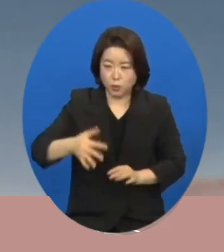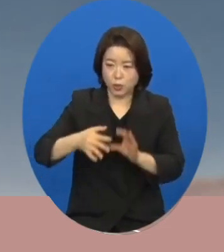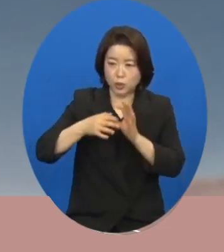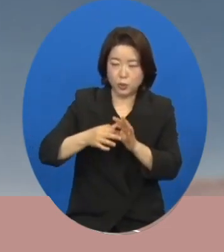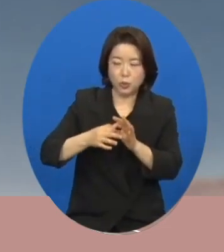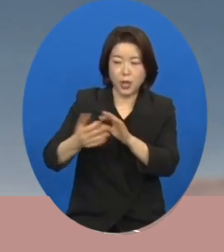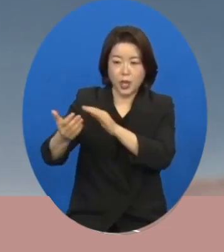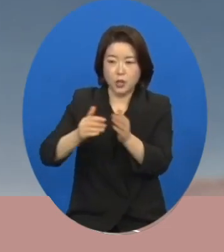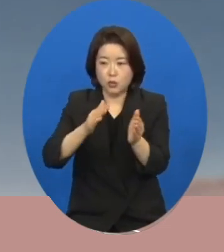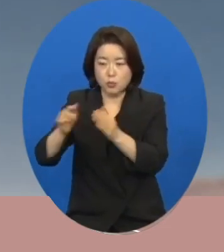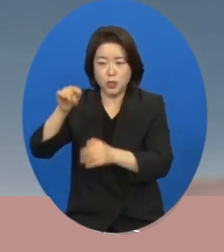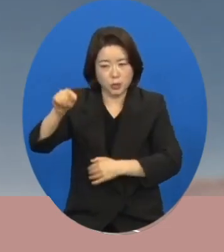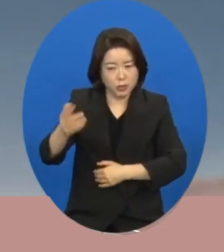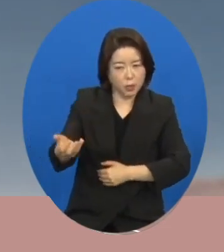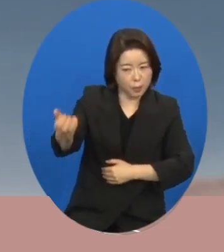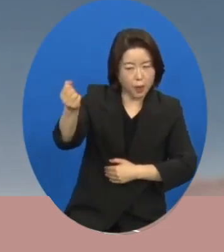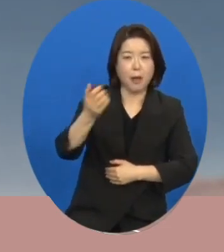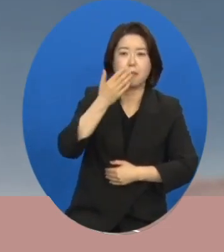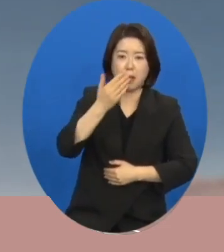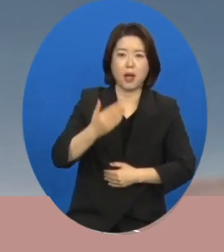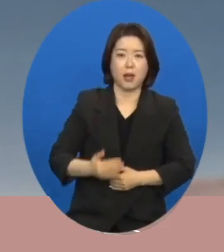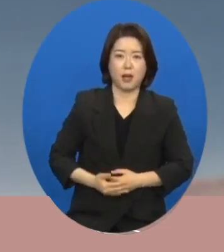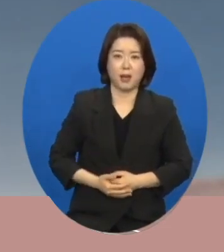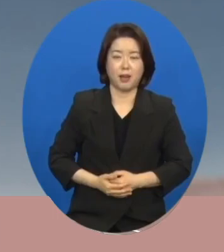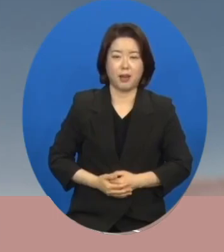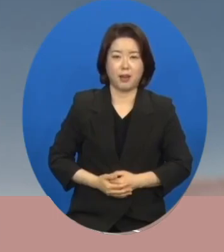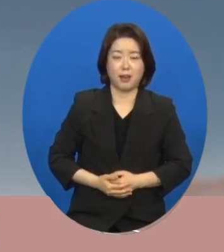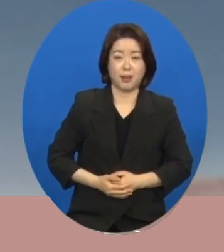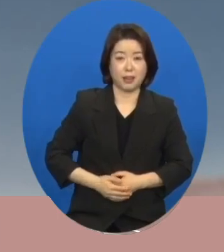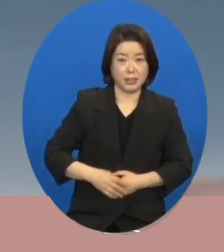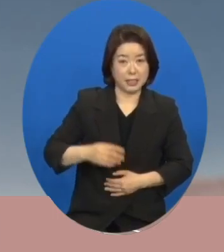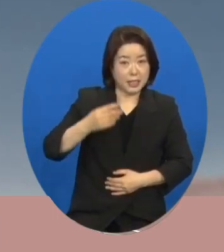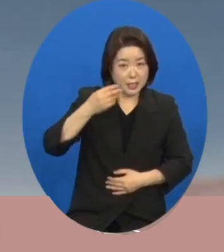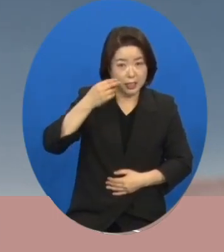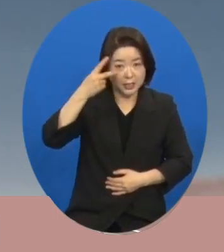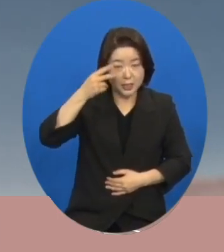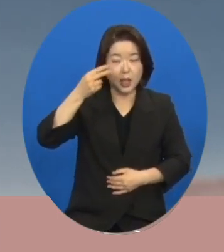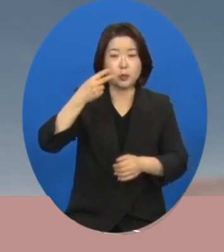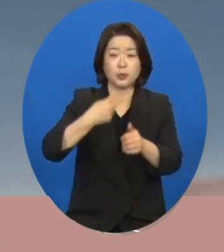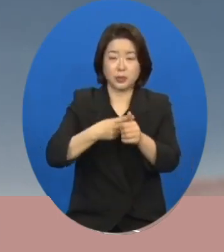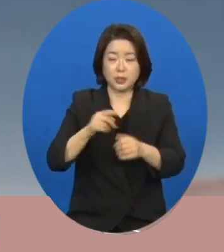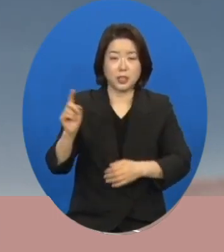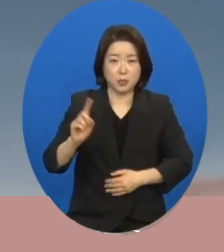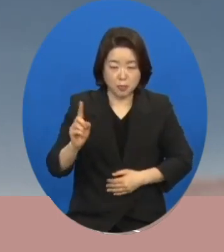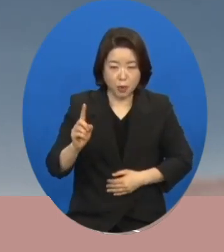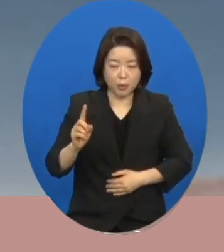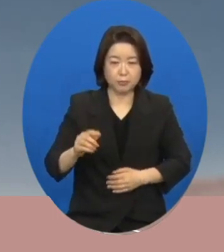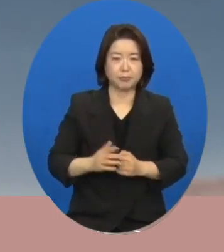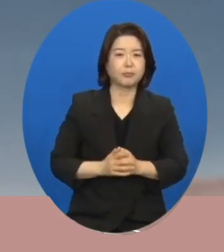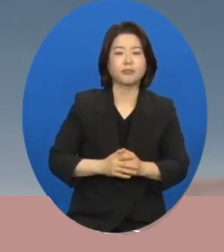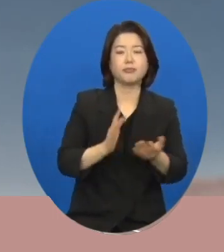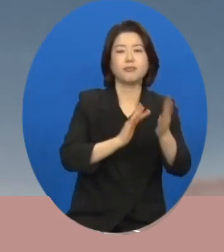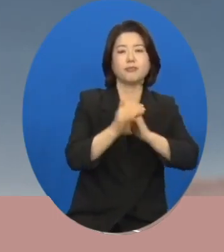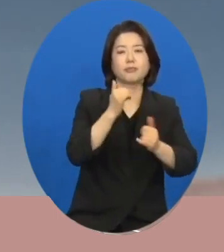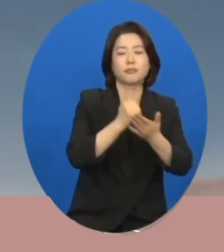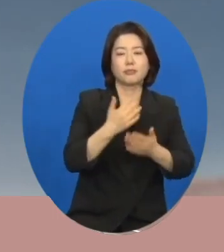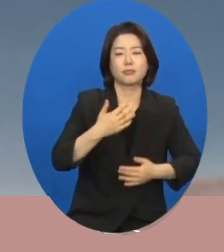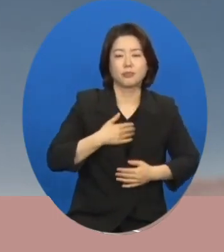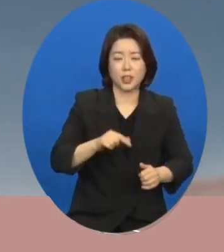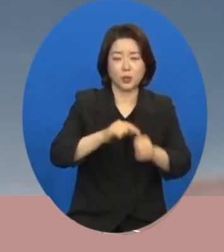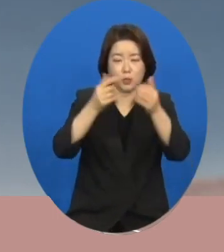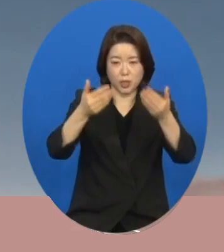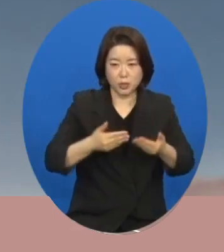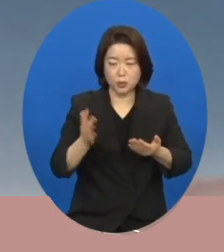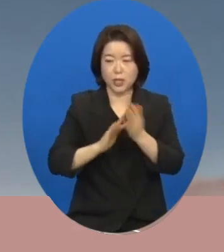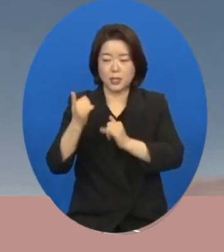수가 있다는 거예요 그러니까 사도 바울이 무슨 고백을 합니까 나는 이미 예수 그리스도와 함께 죽었다는 고백과 동시에 나는 날마다